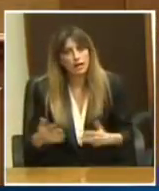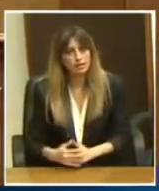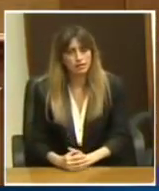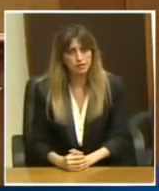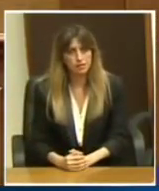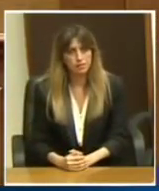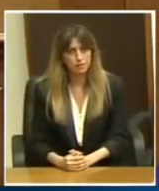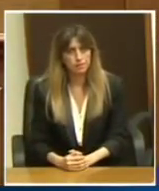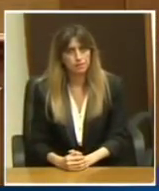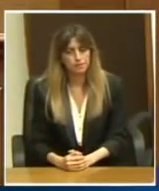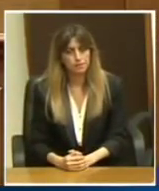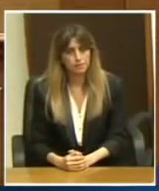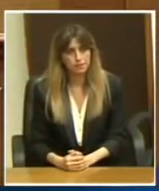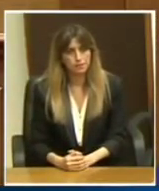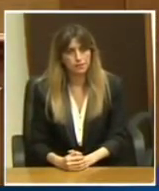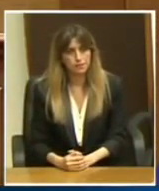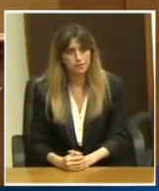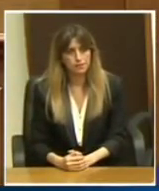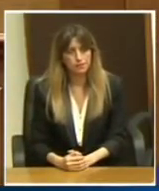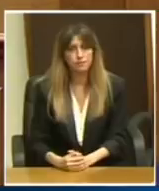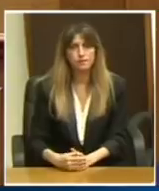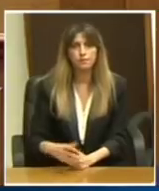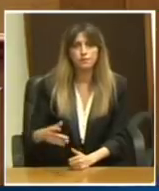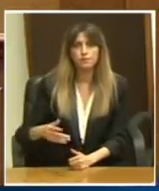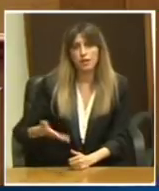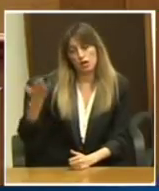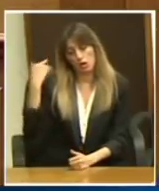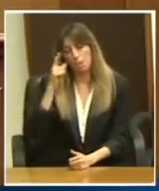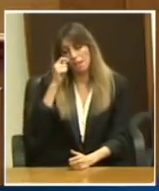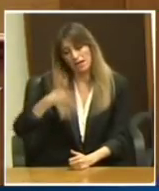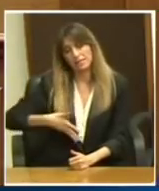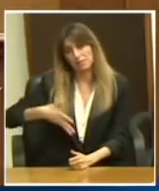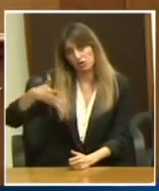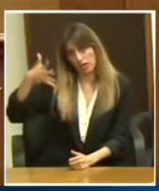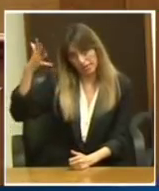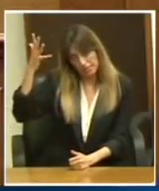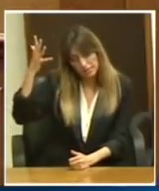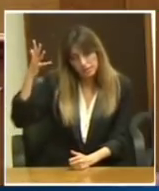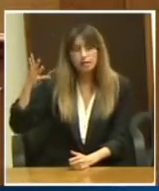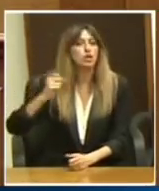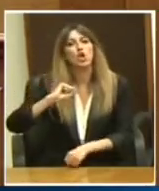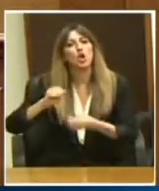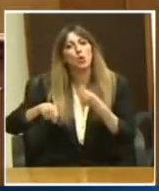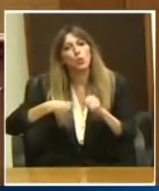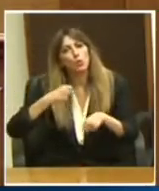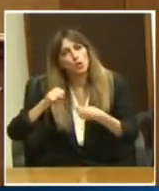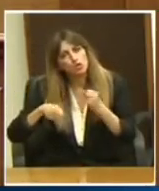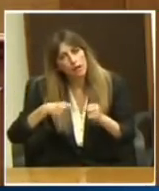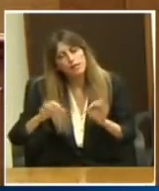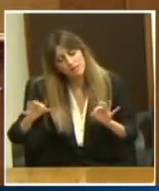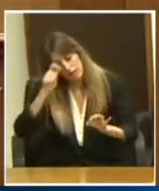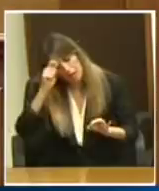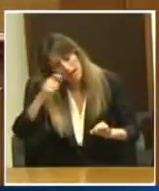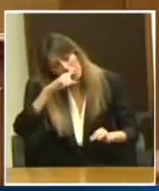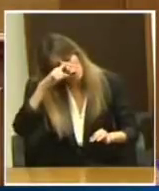Θα του Κέσαρο στο Κέσαρι. Ο Κωνσταντίνος Μητσοτάκης αποδεδειγμένα επιχείρησε σε πολύ δύσκολες συνθήκες να βρεθεί